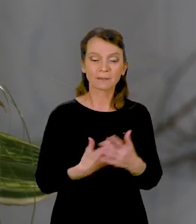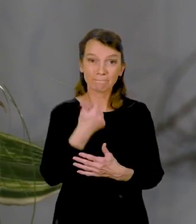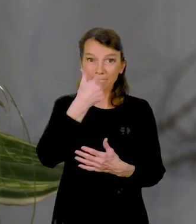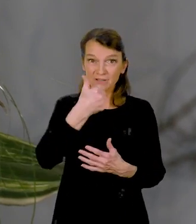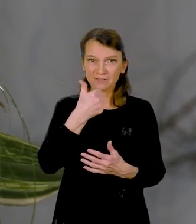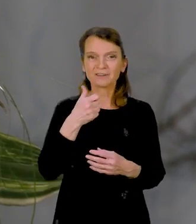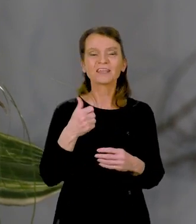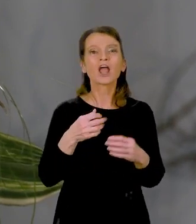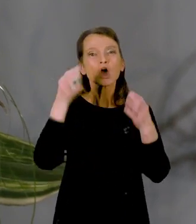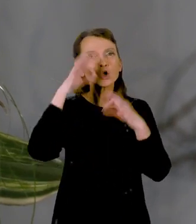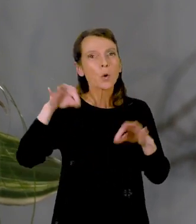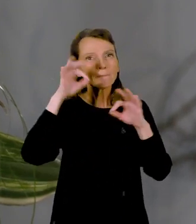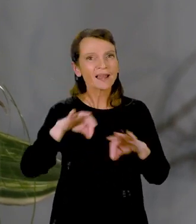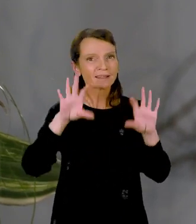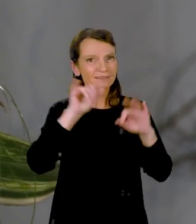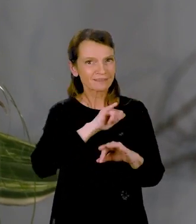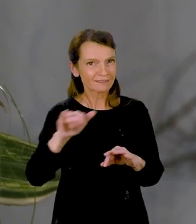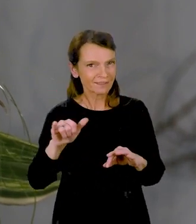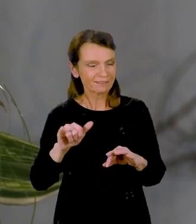občine Kočevje Deklica s piščalko.